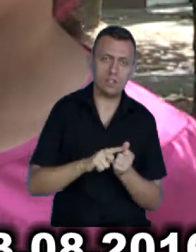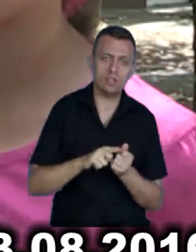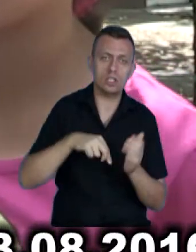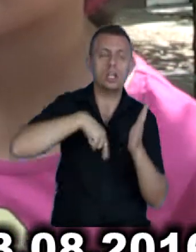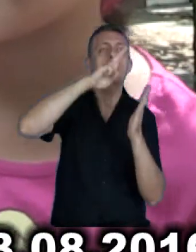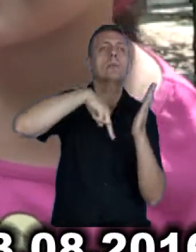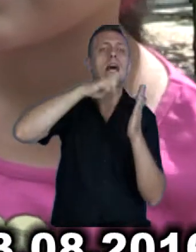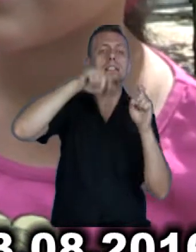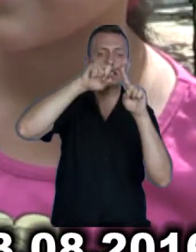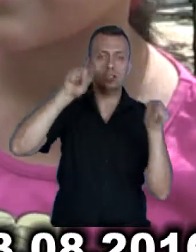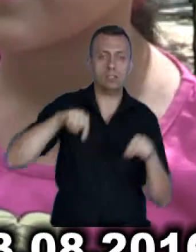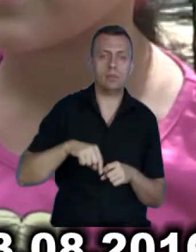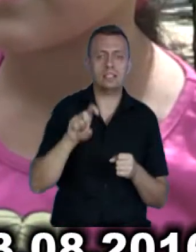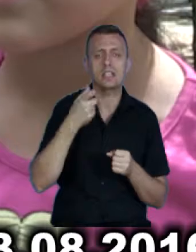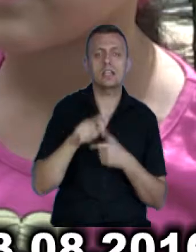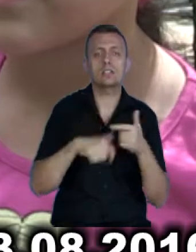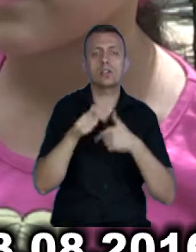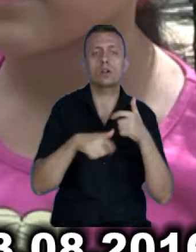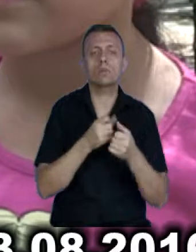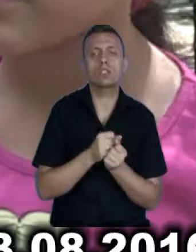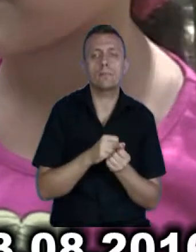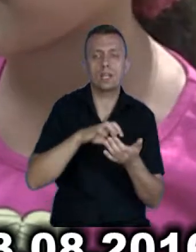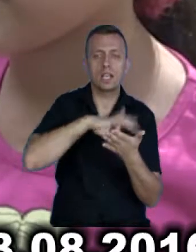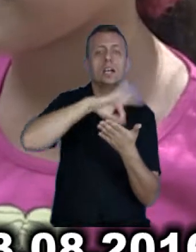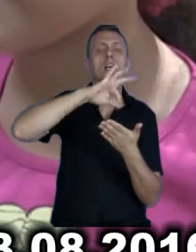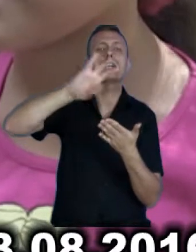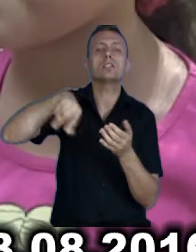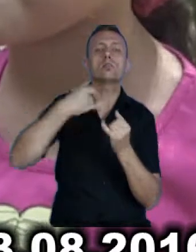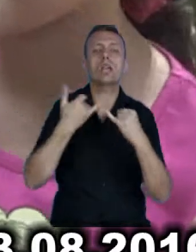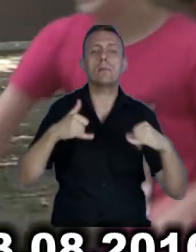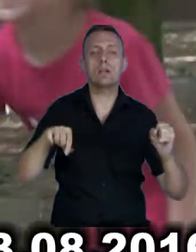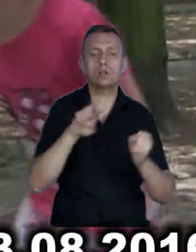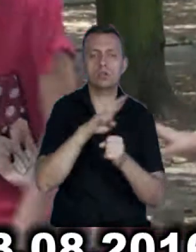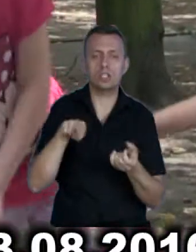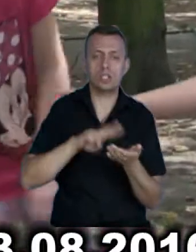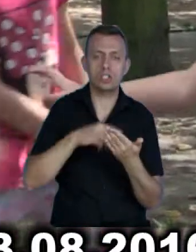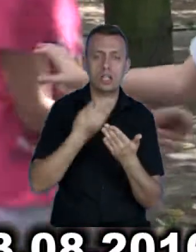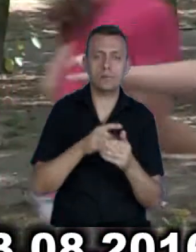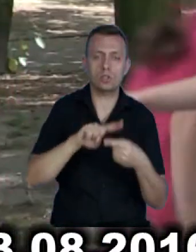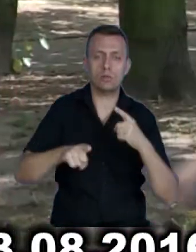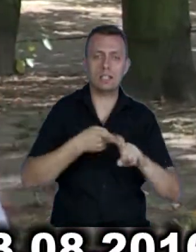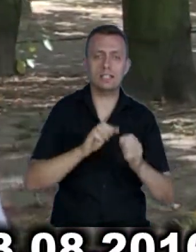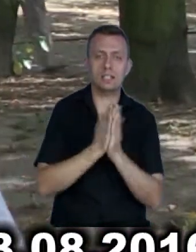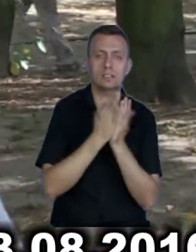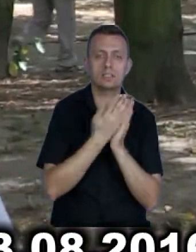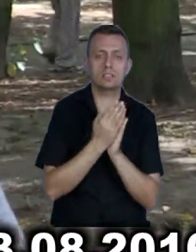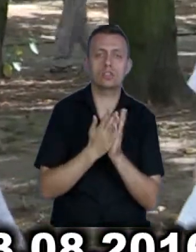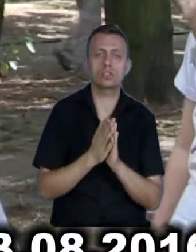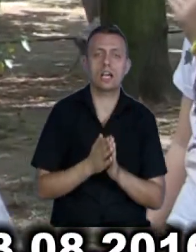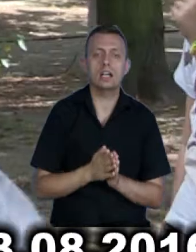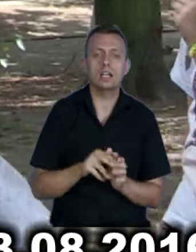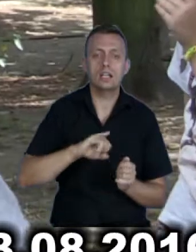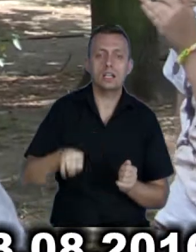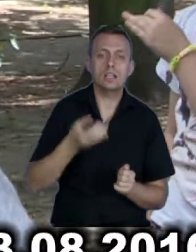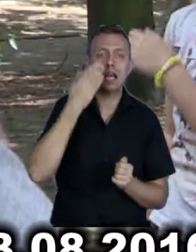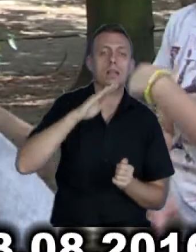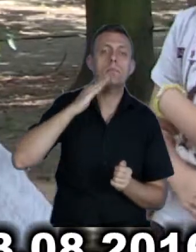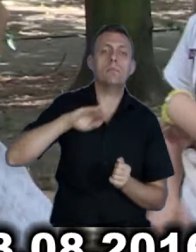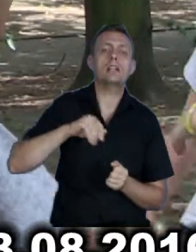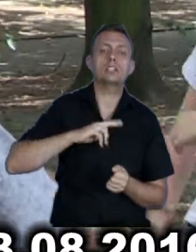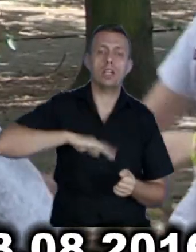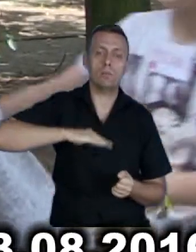dzieci również miały okazję skorzystać z gier przed biblioteką. Aktualnie trwa ostatni, trzeci turnus.